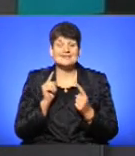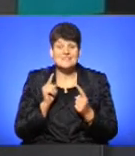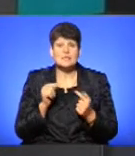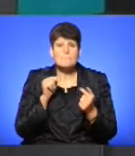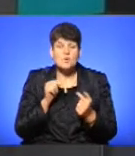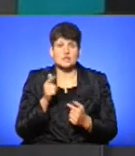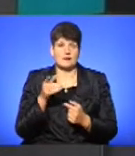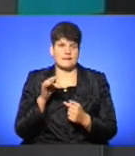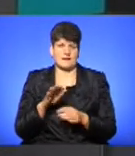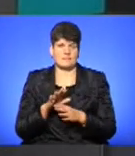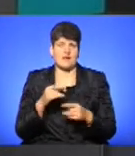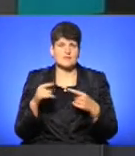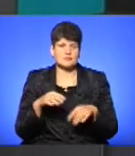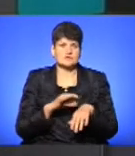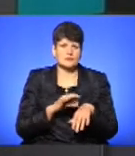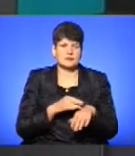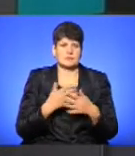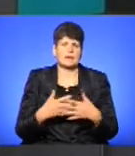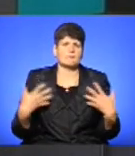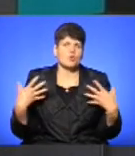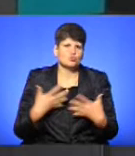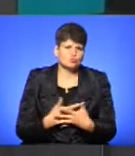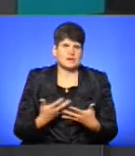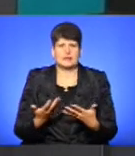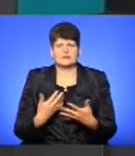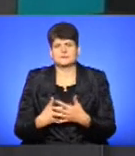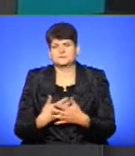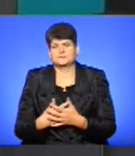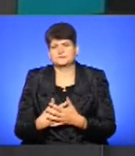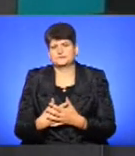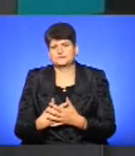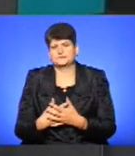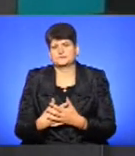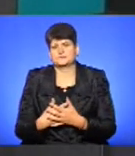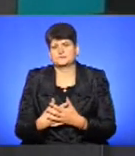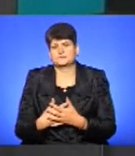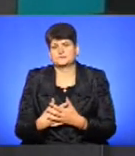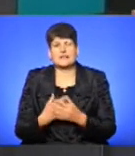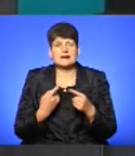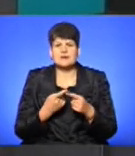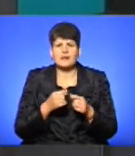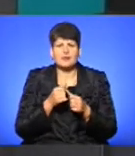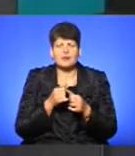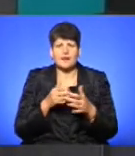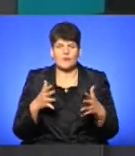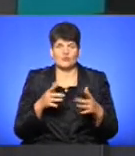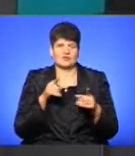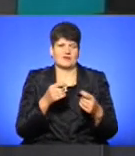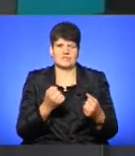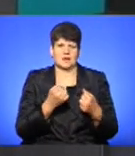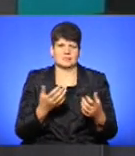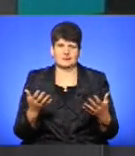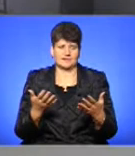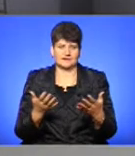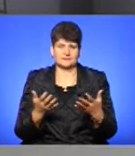Відповідно, якщо ви захворіли чи простудилися, це, ну, скажімо так, вона не може тут на вам, за вас захистити, тому